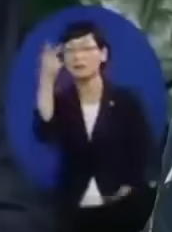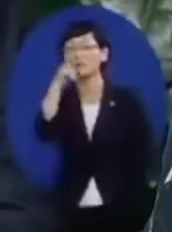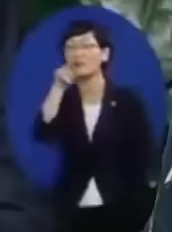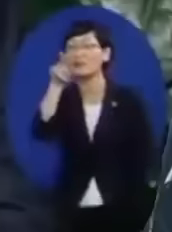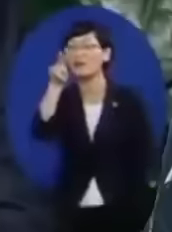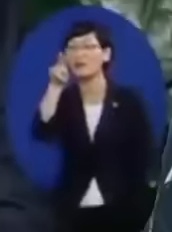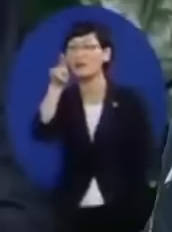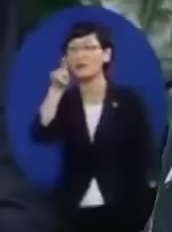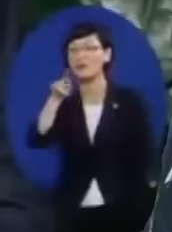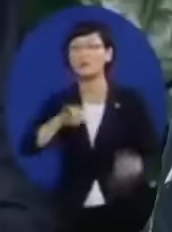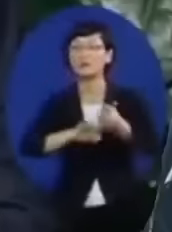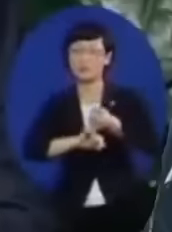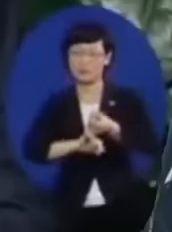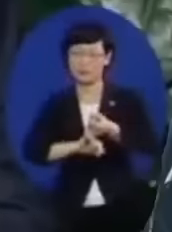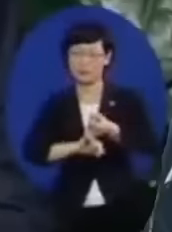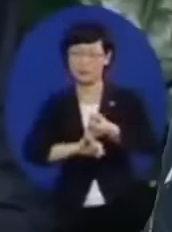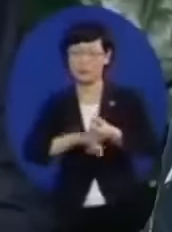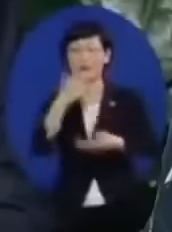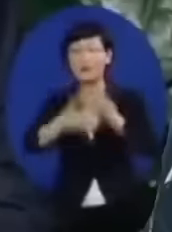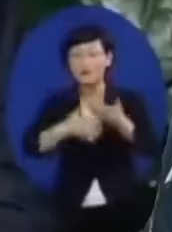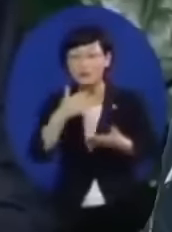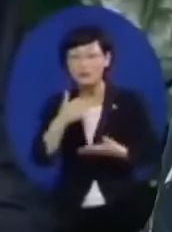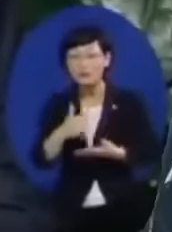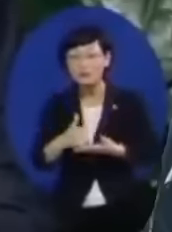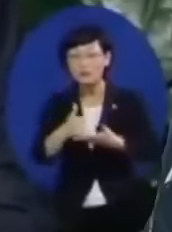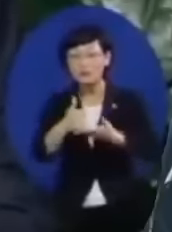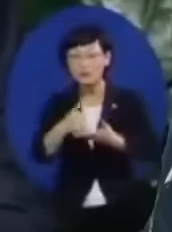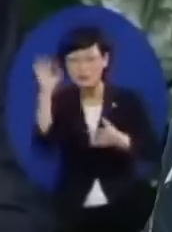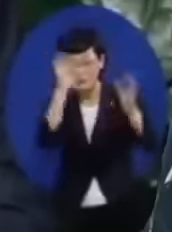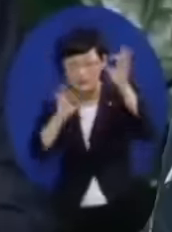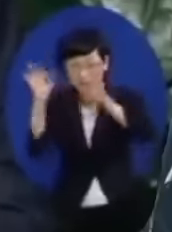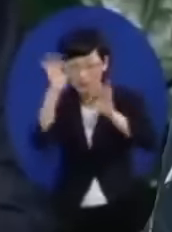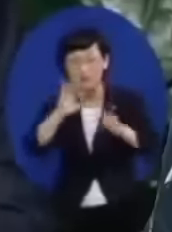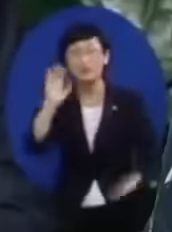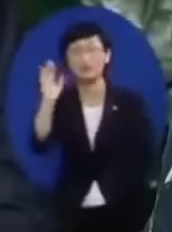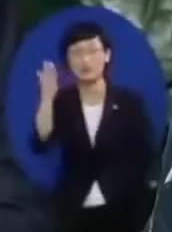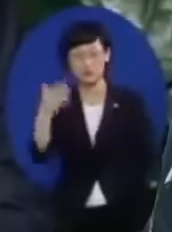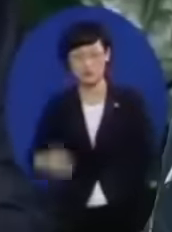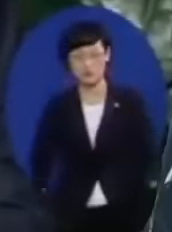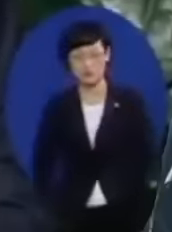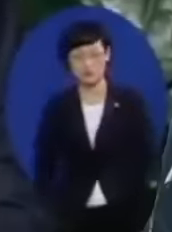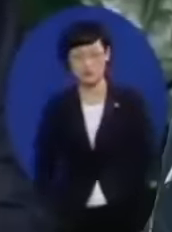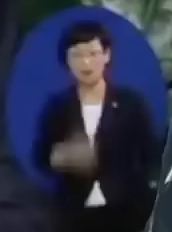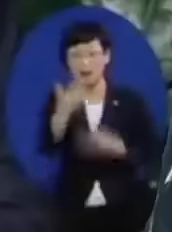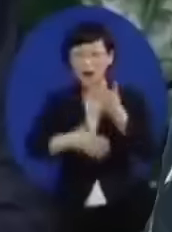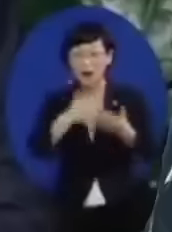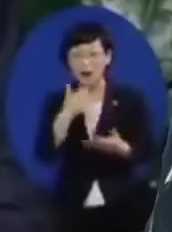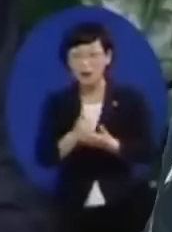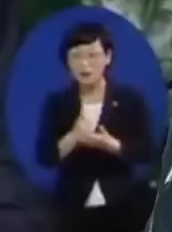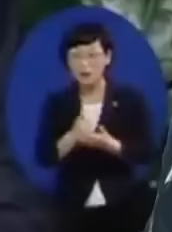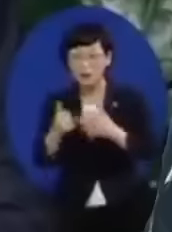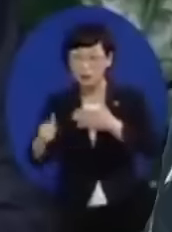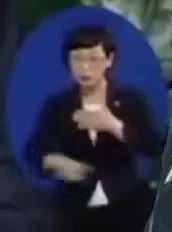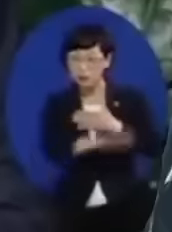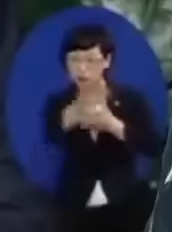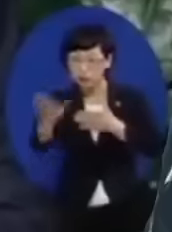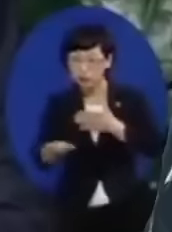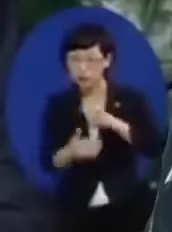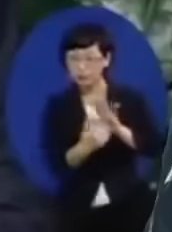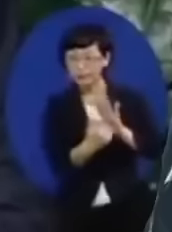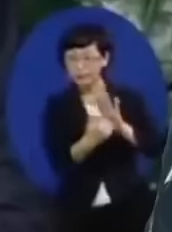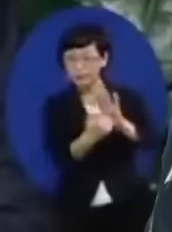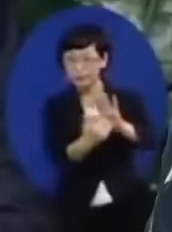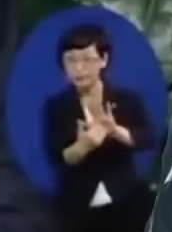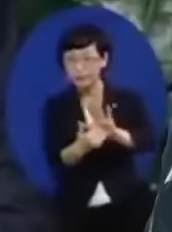것입니다. 하나님을 찾아야 되는 것입니다. 하나님과 우리를 막아놓은